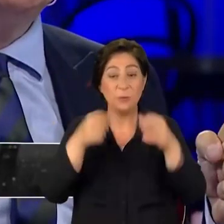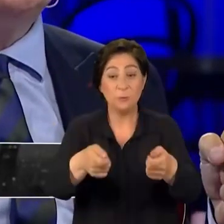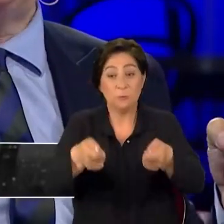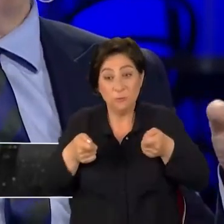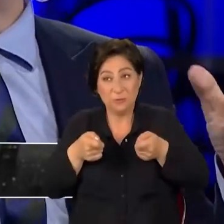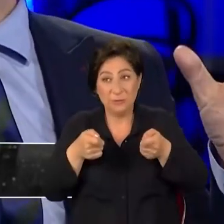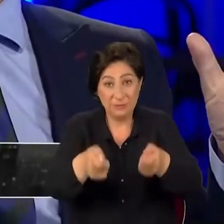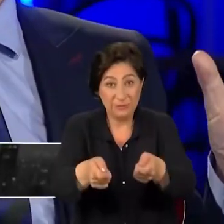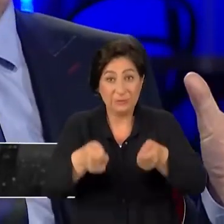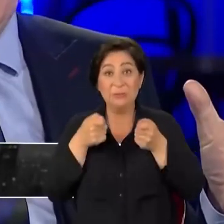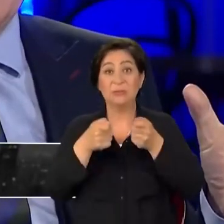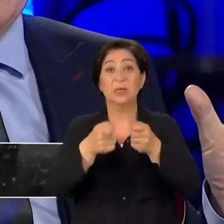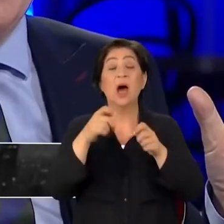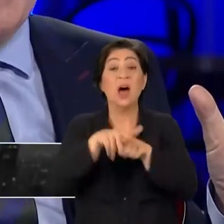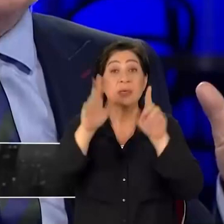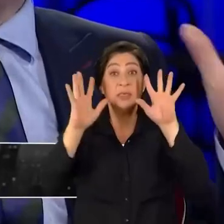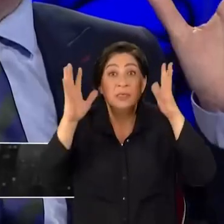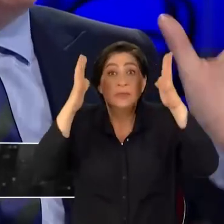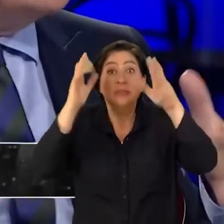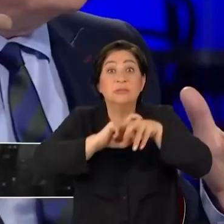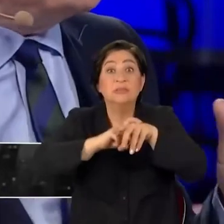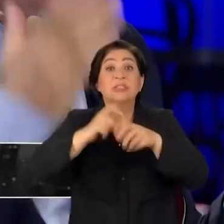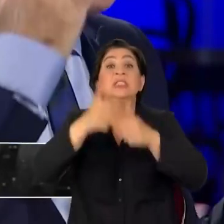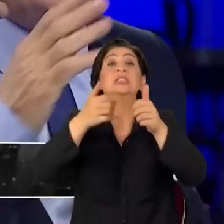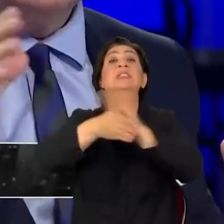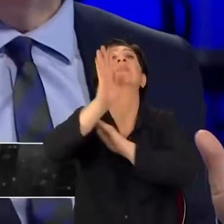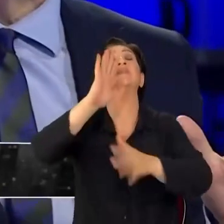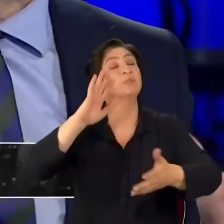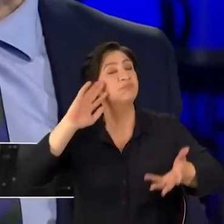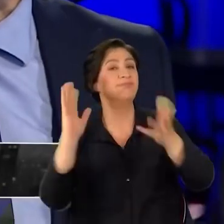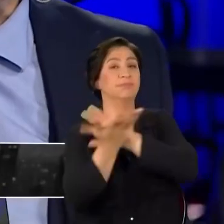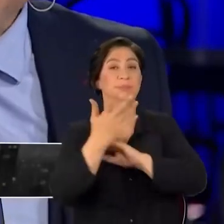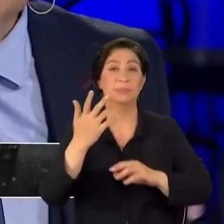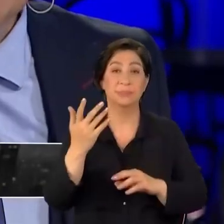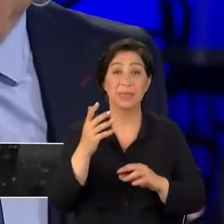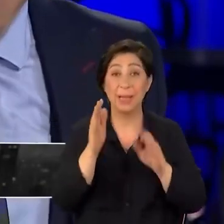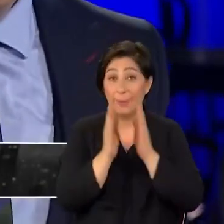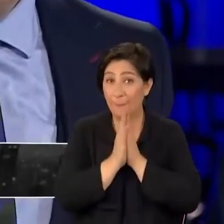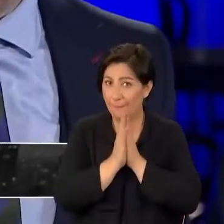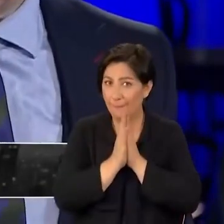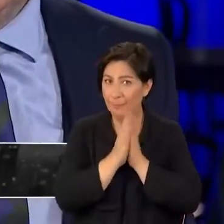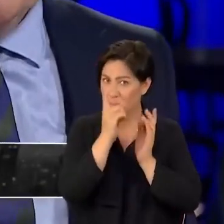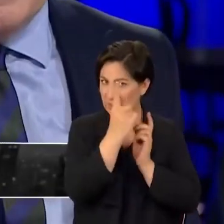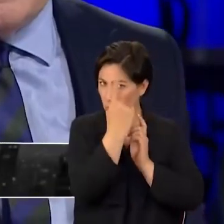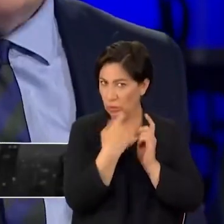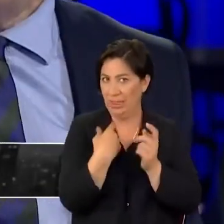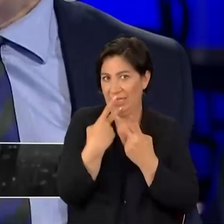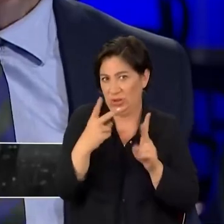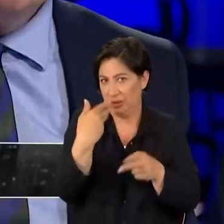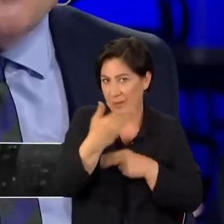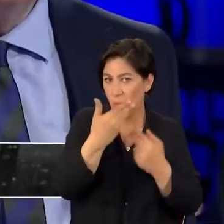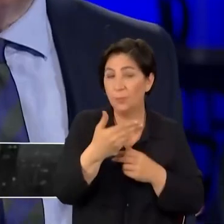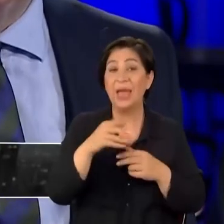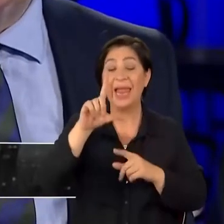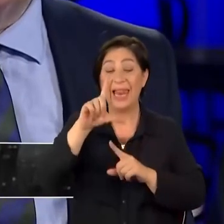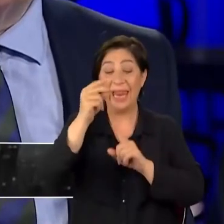sıkayım bırakayım derseniz o at deliye döner. Ama yarışa da olmaz, çıkar gider. Pardon. Madem bir şey açtınız. Evet. Liberalizm